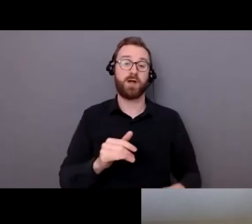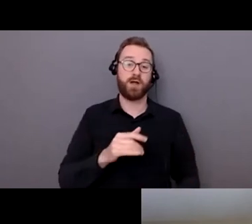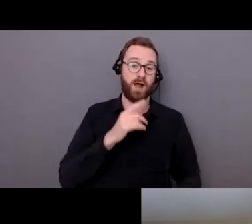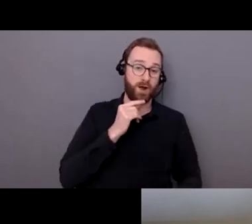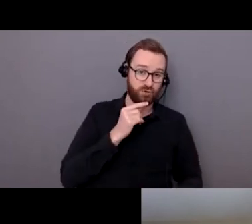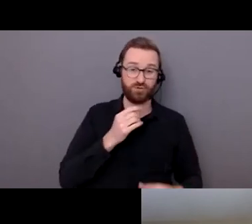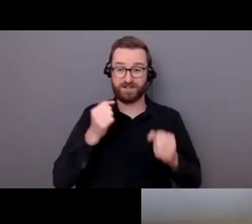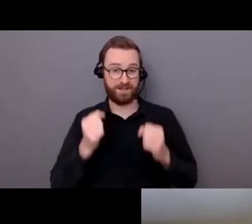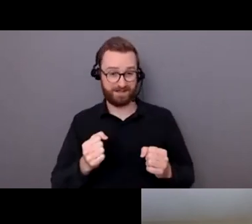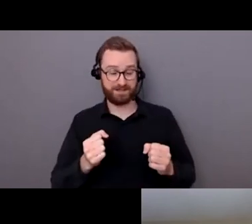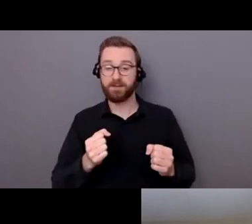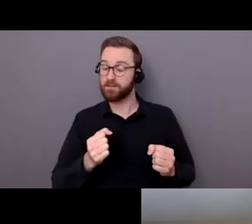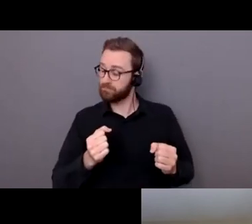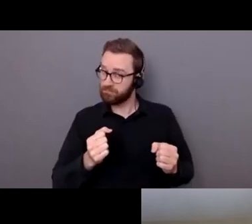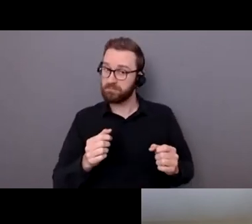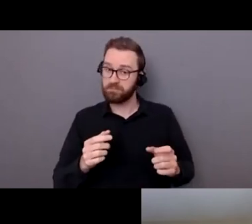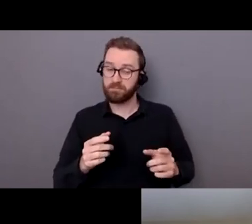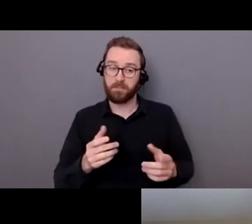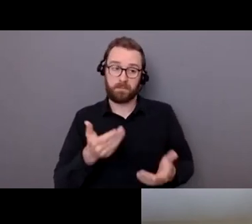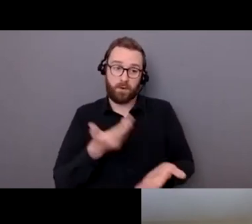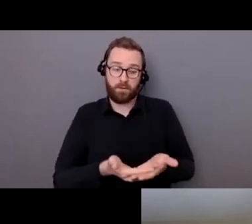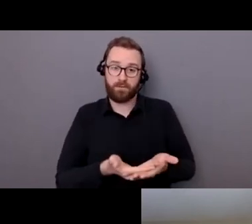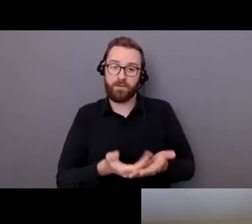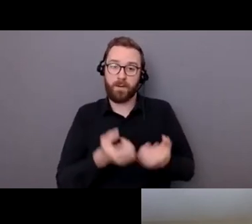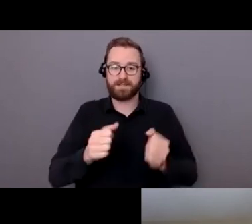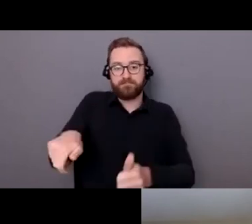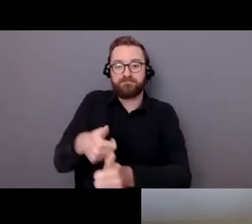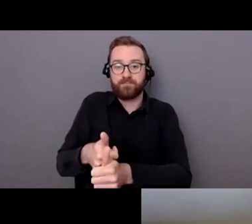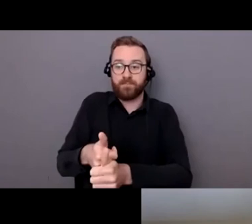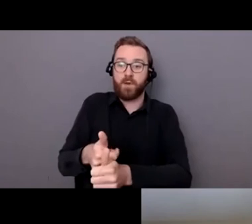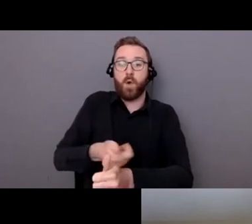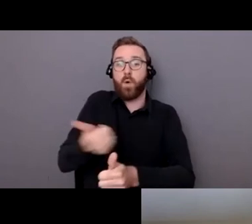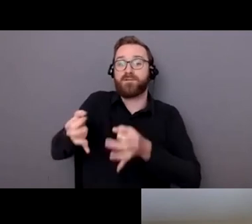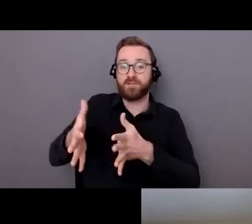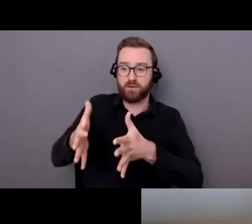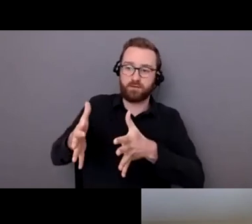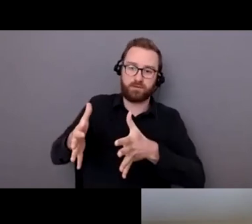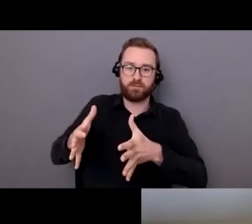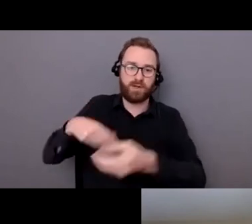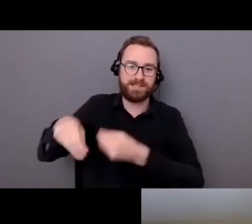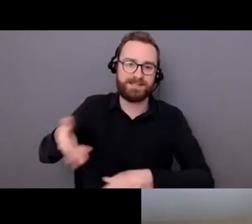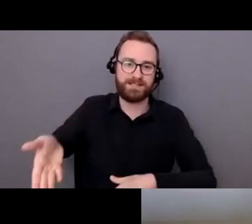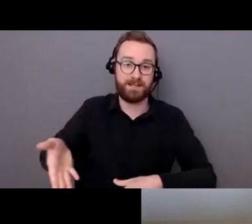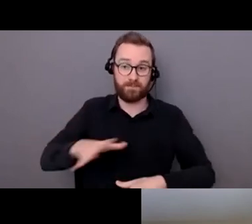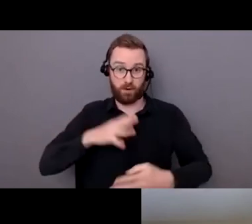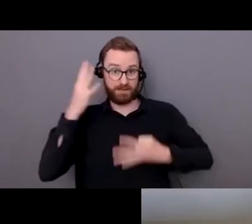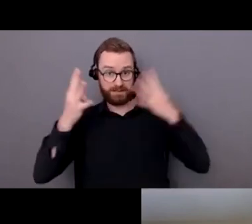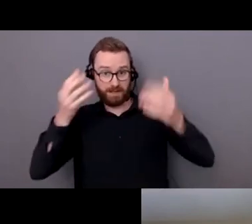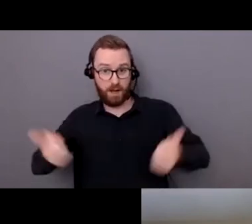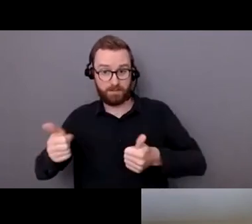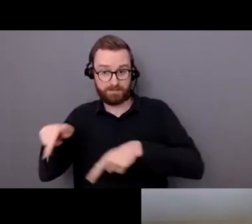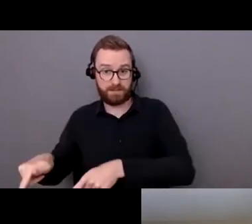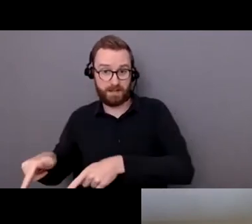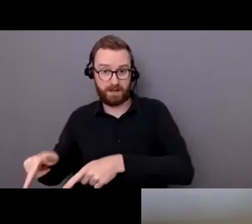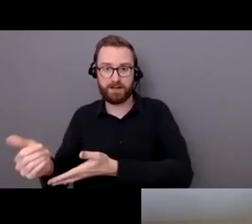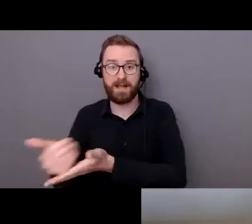capacitiste, a quand même démontré qu'on pouvait être fonctionnel autrement. Et la créativité qui a été démontrée là, on doit la garder, mais on ne devrait pas définir